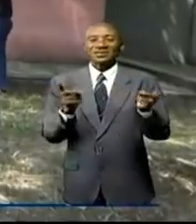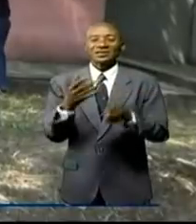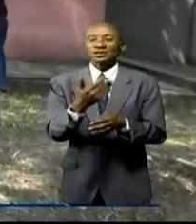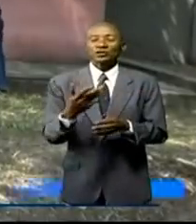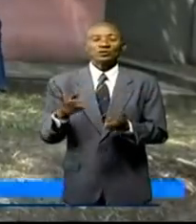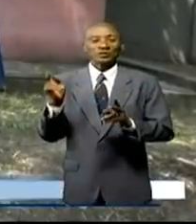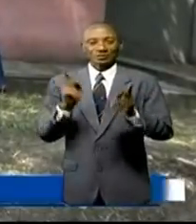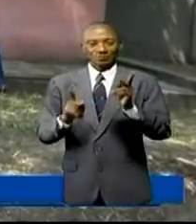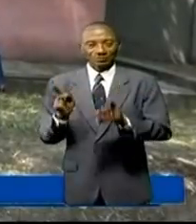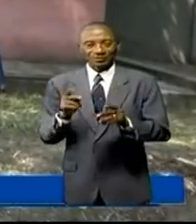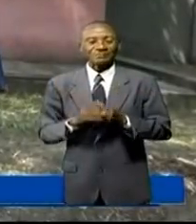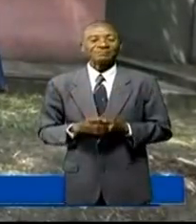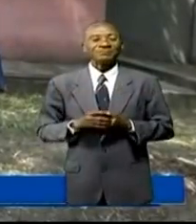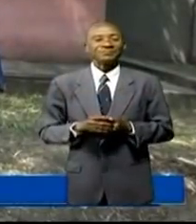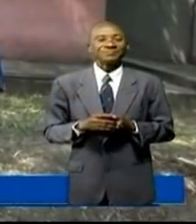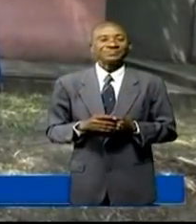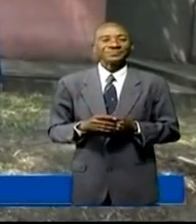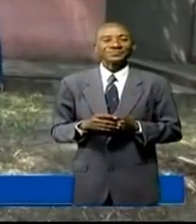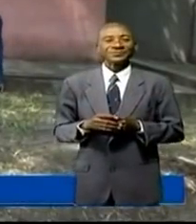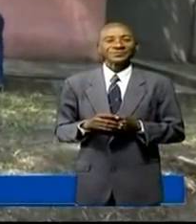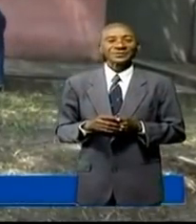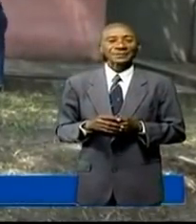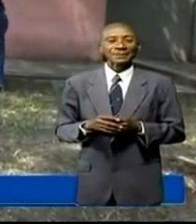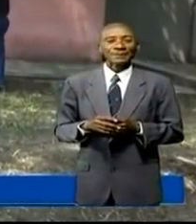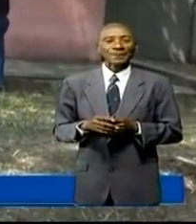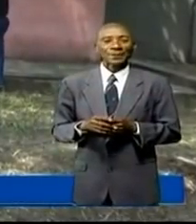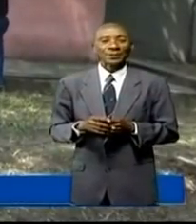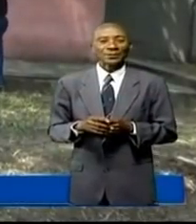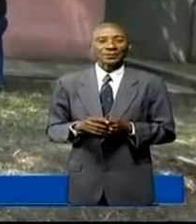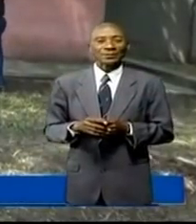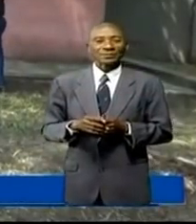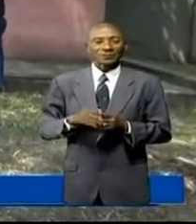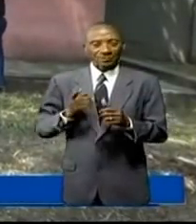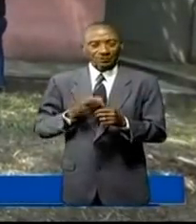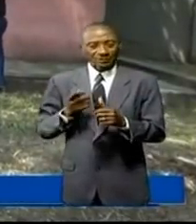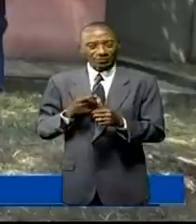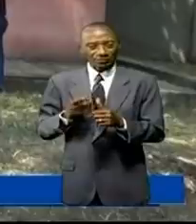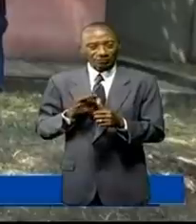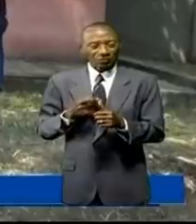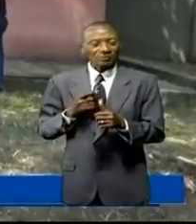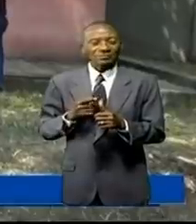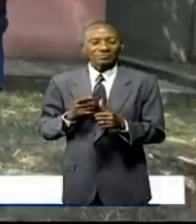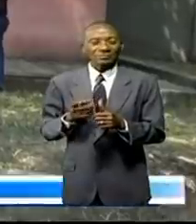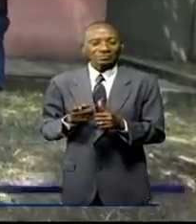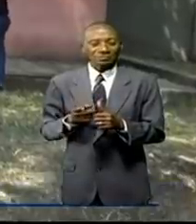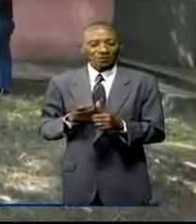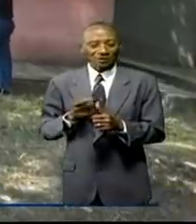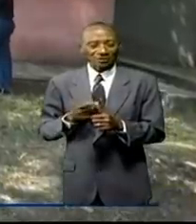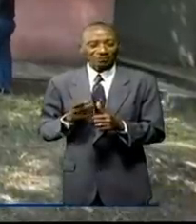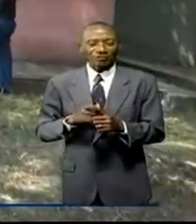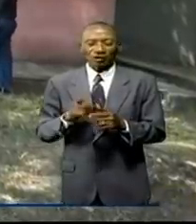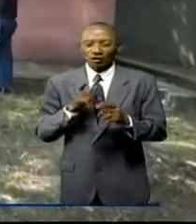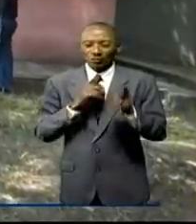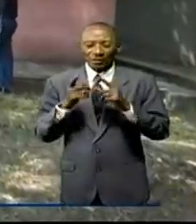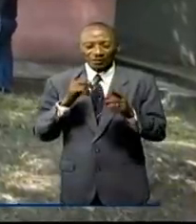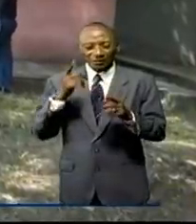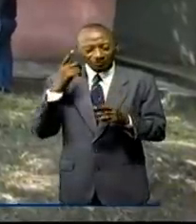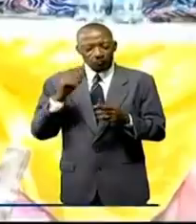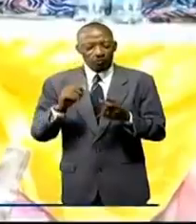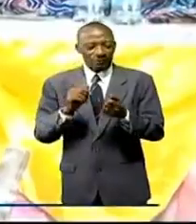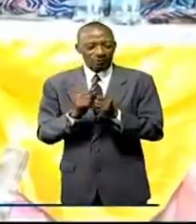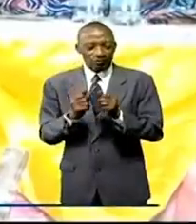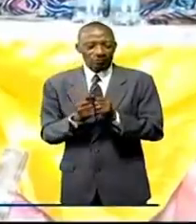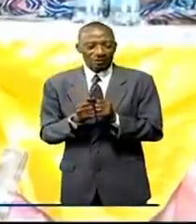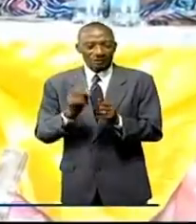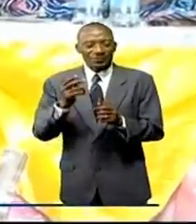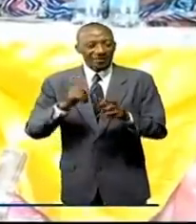C'est la première fois que je sache qu'il existe une institution sur la transparence minière. Et puis, ce que j'ai aussi